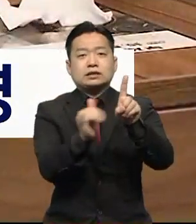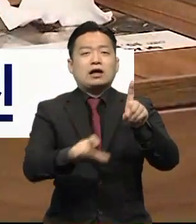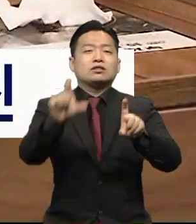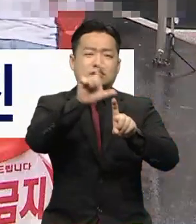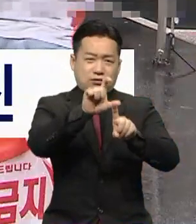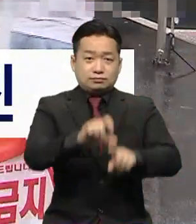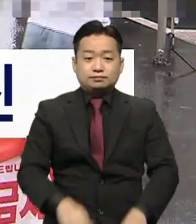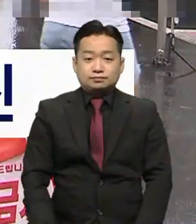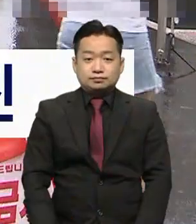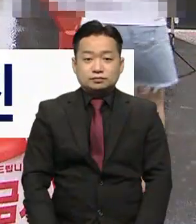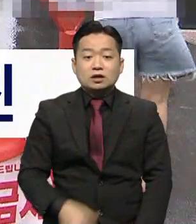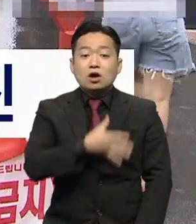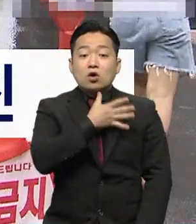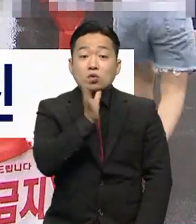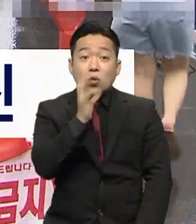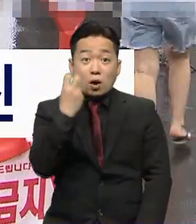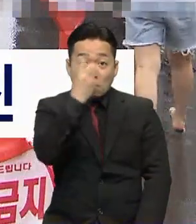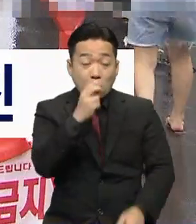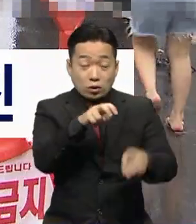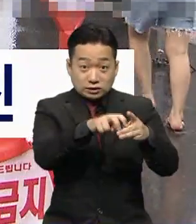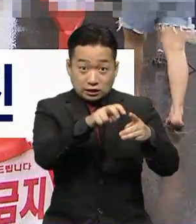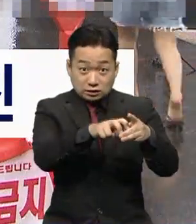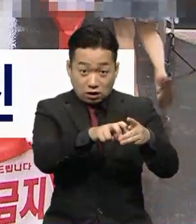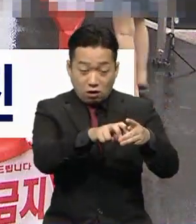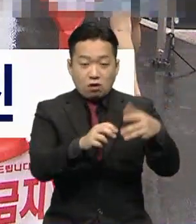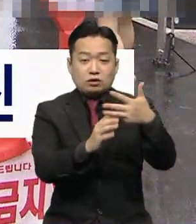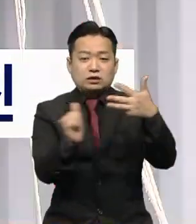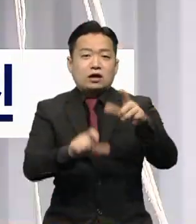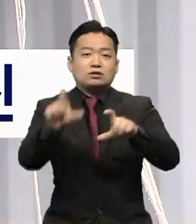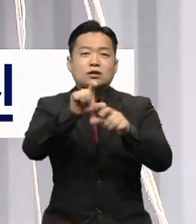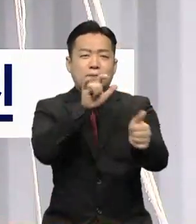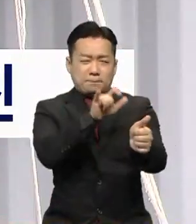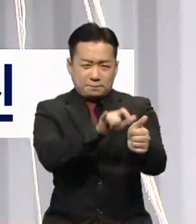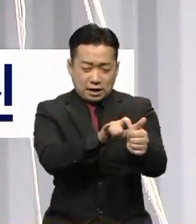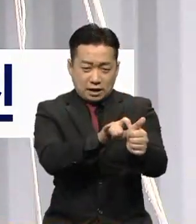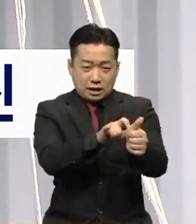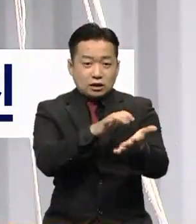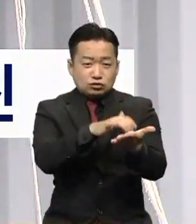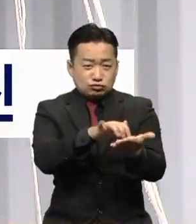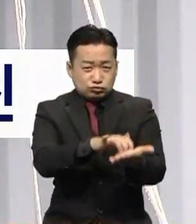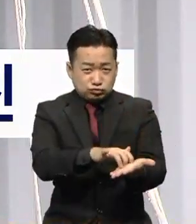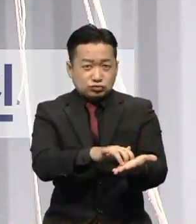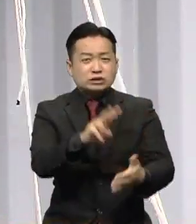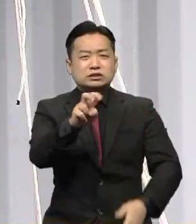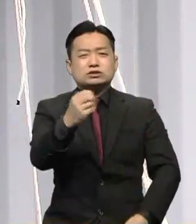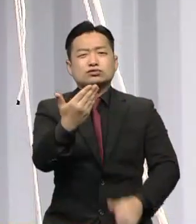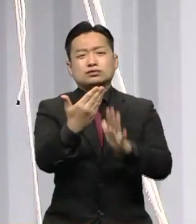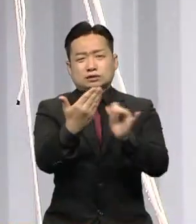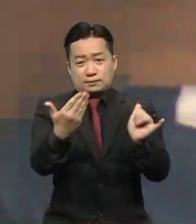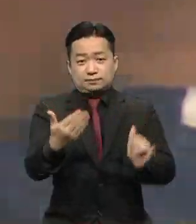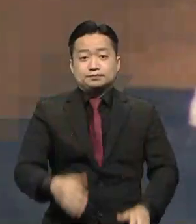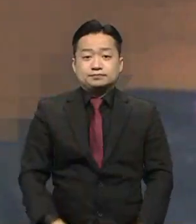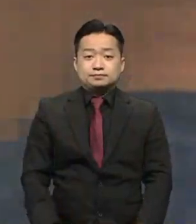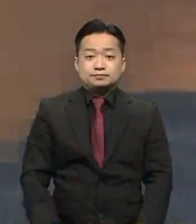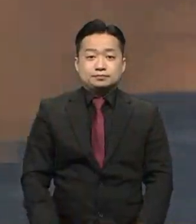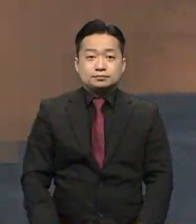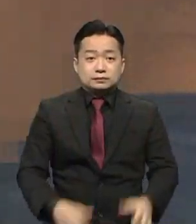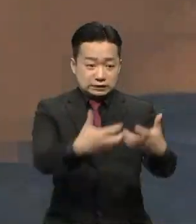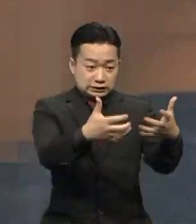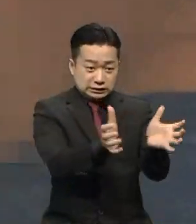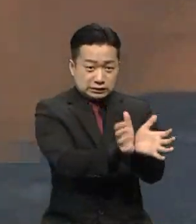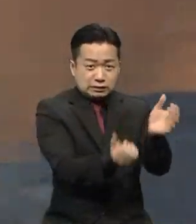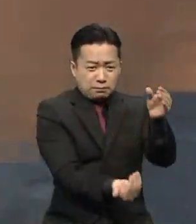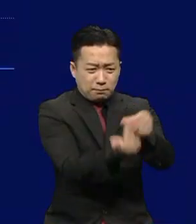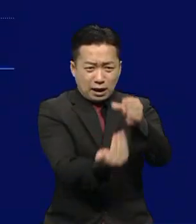제주시 노인주간보호센터에서도 8명이 추가 확진돼 누적 29명이 됐습니다. 집단 감염이